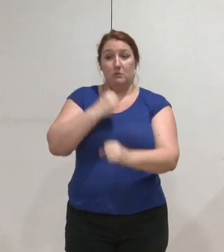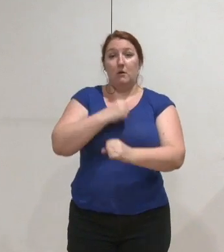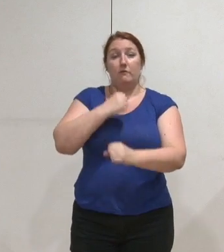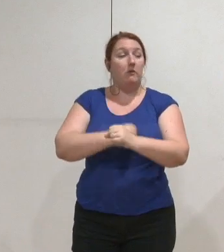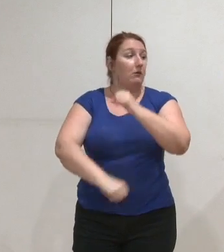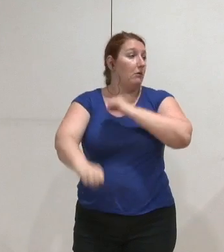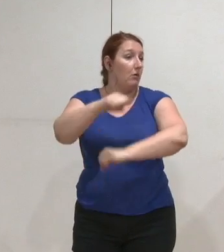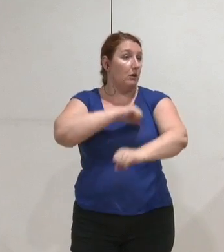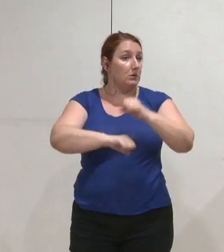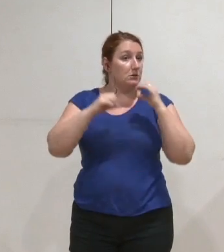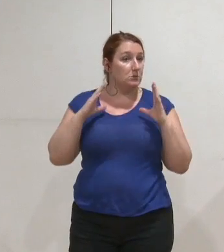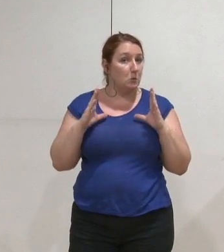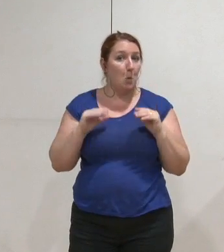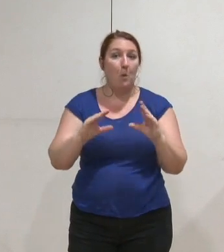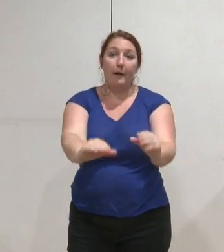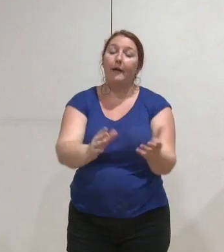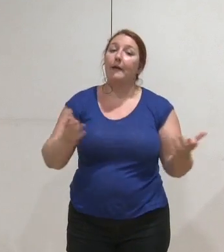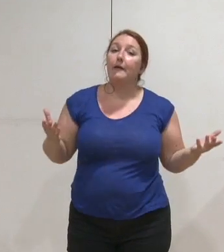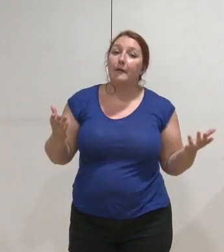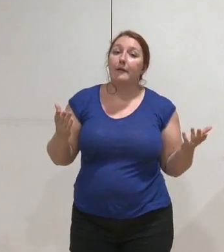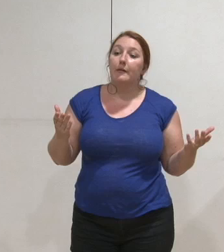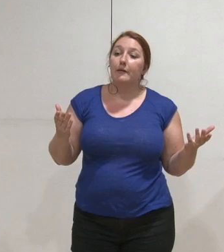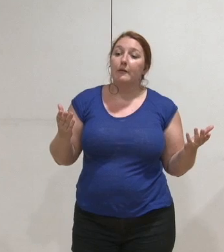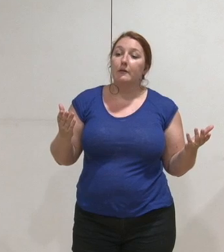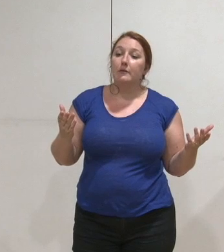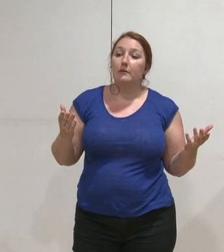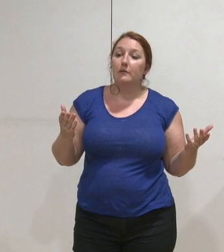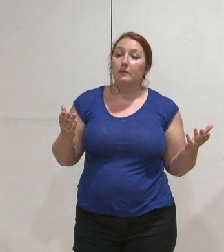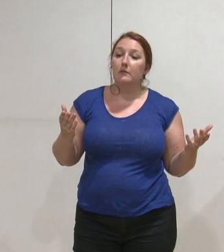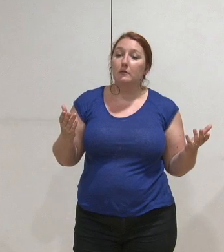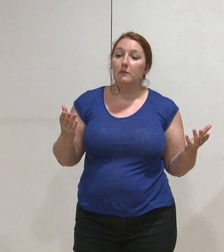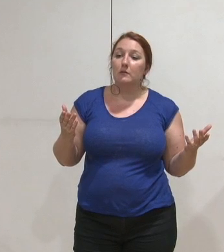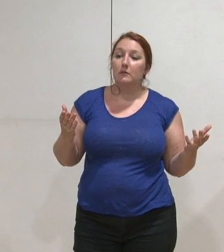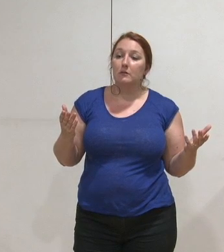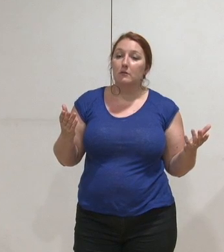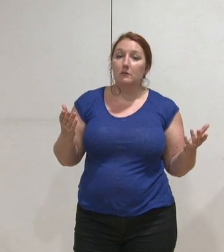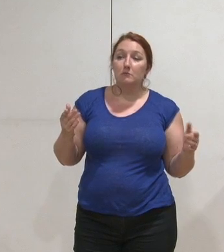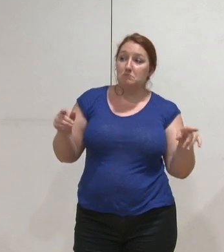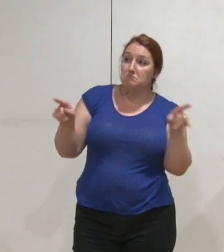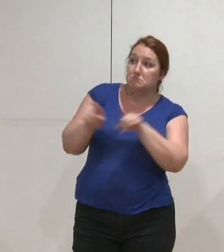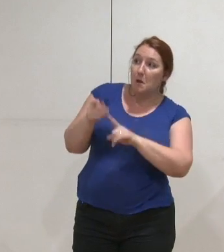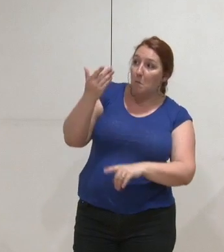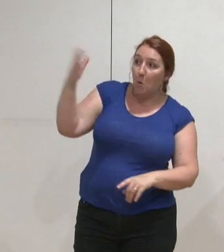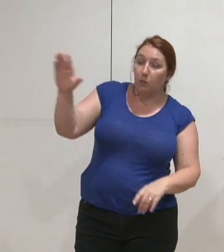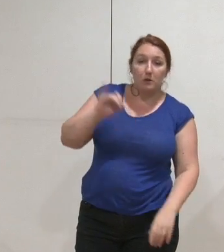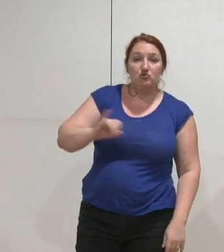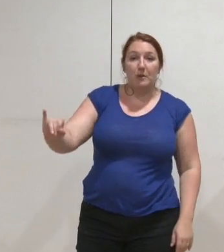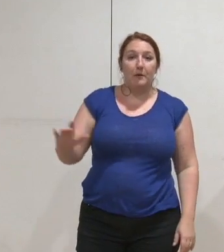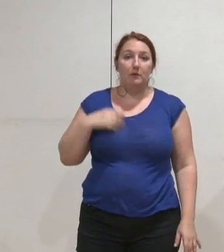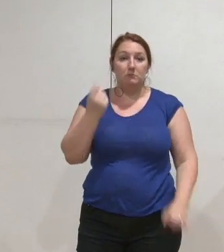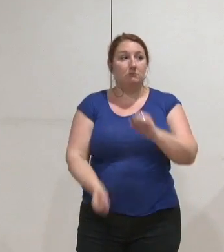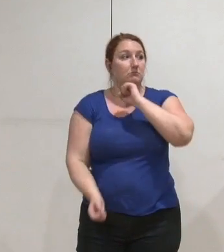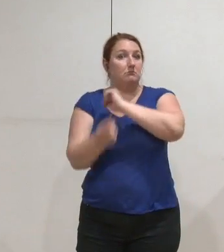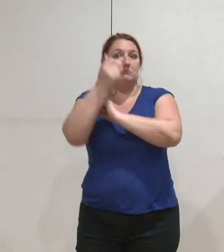fait qui est qui n'a jamais connu de de pendant aujourd'hui dans dans l'histoire de la